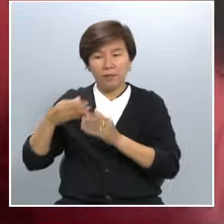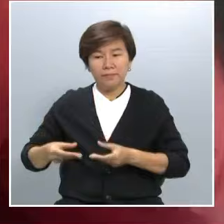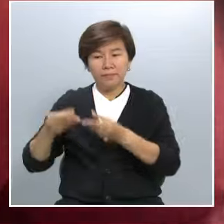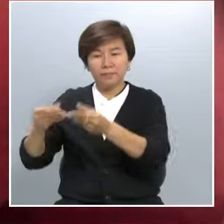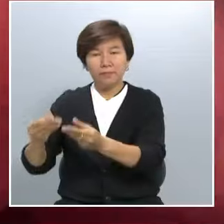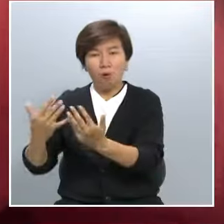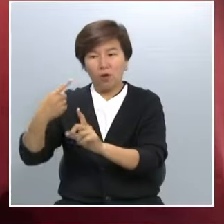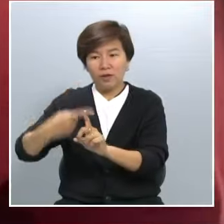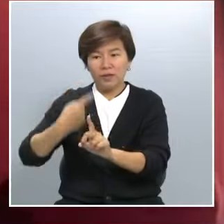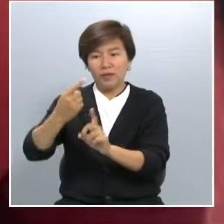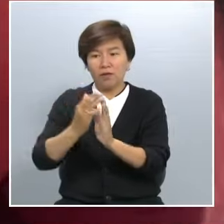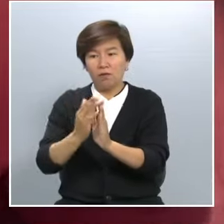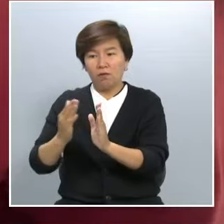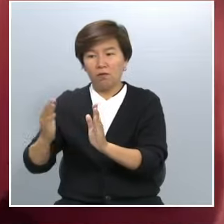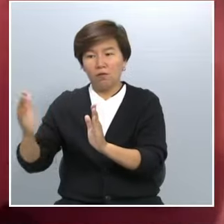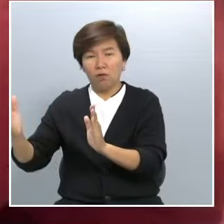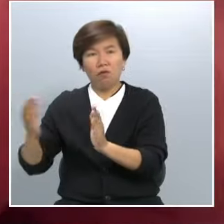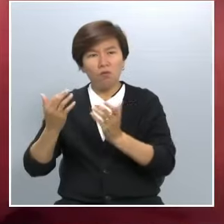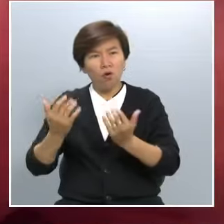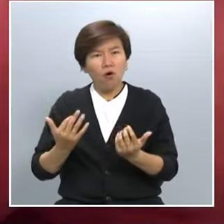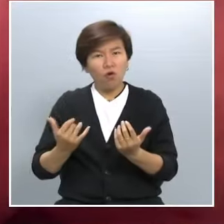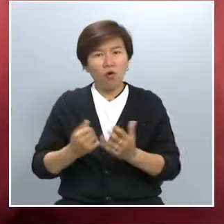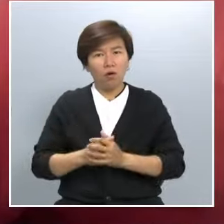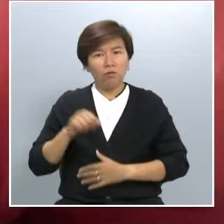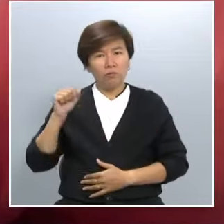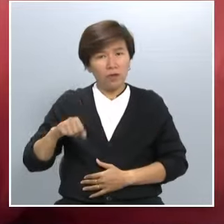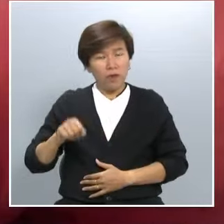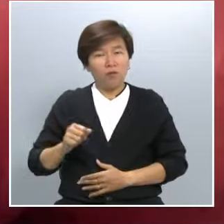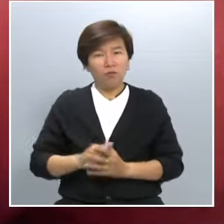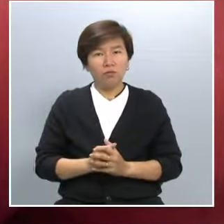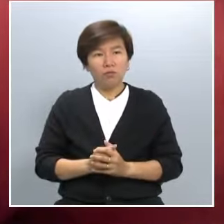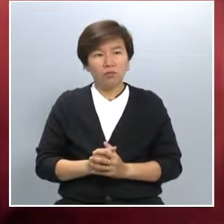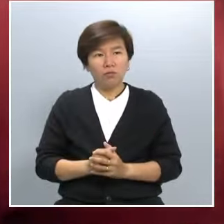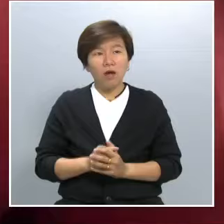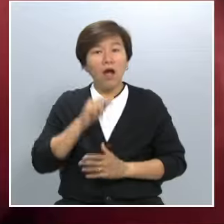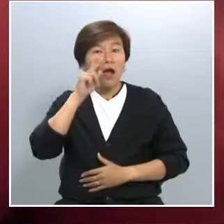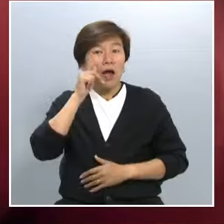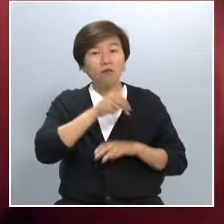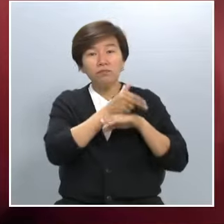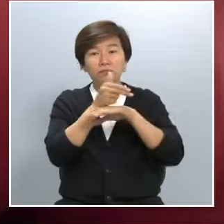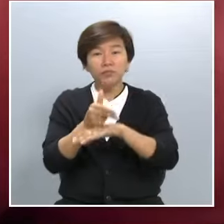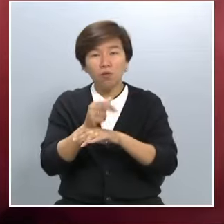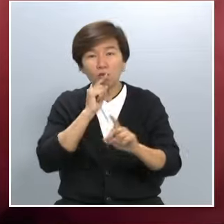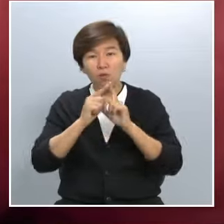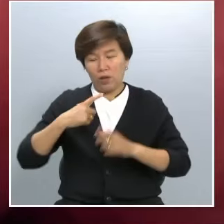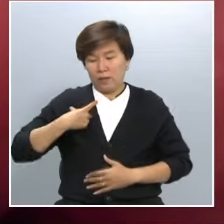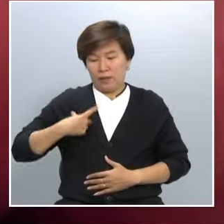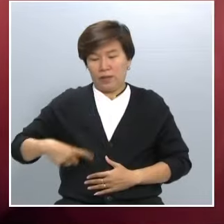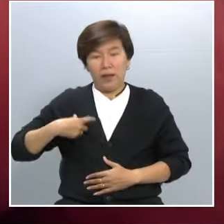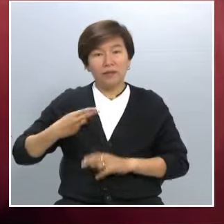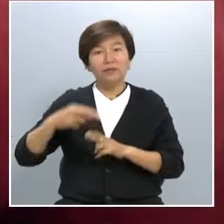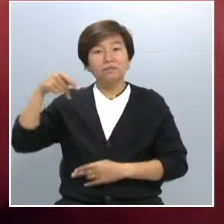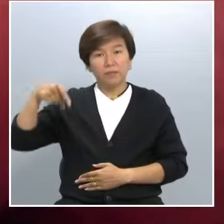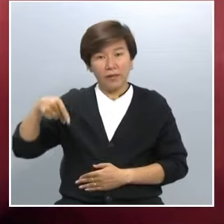พิจารณาว่าเข้าข่ายไหมผู้สื่อข่าวของพัทลุงของเราอะค่ะก็ประสานทนายพัทอย่างที่เห็นเนี่ยนะ